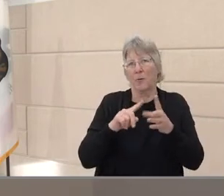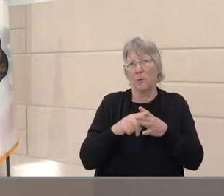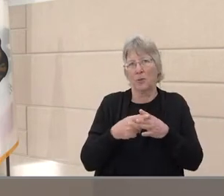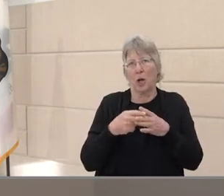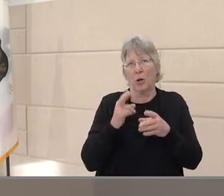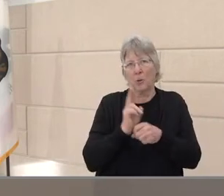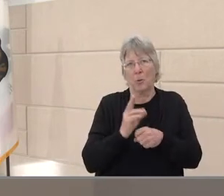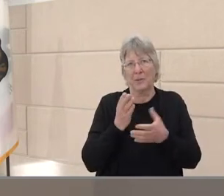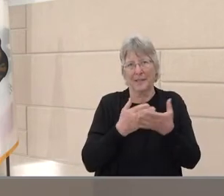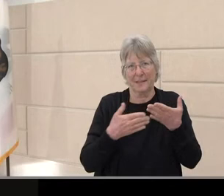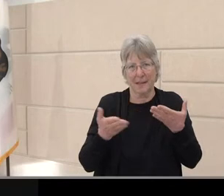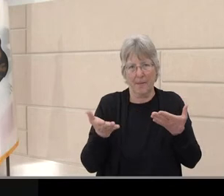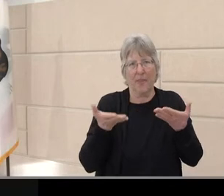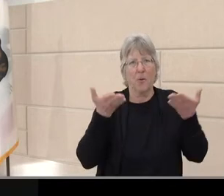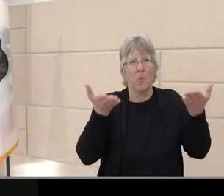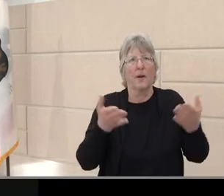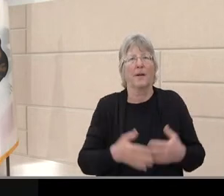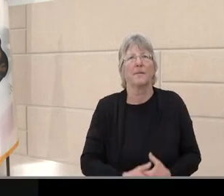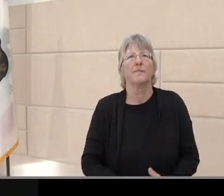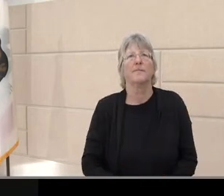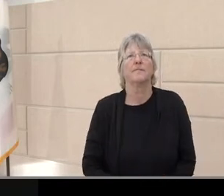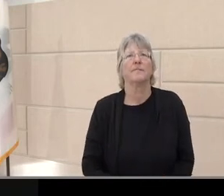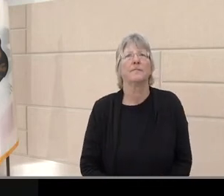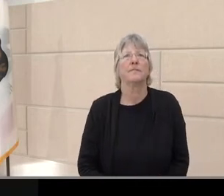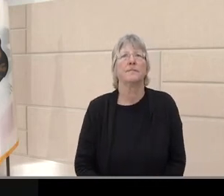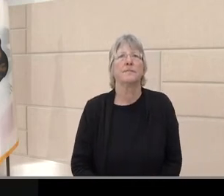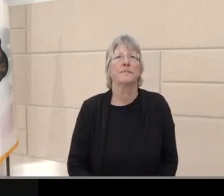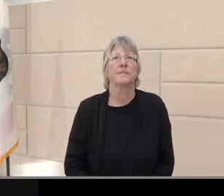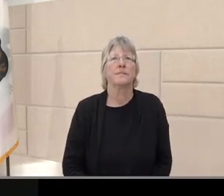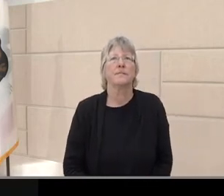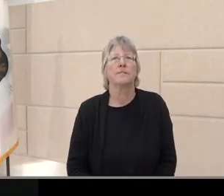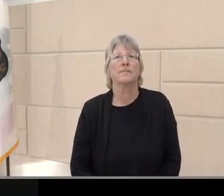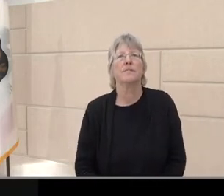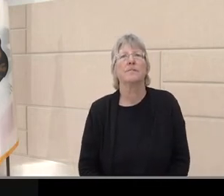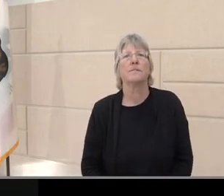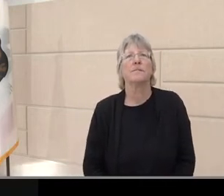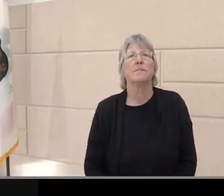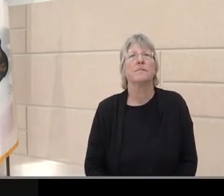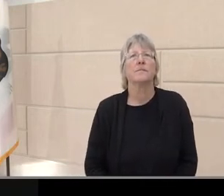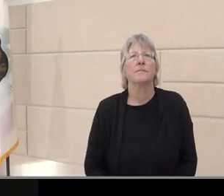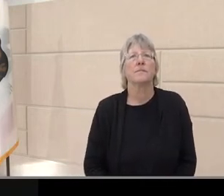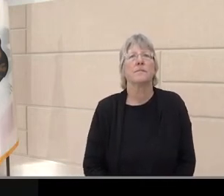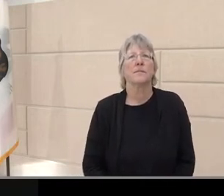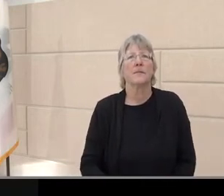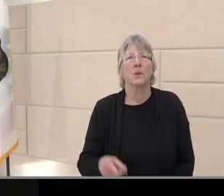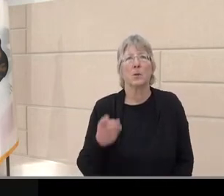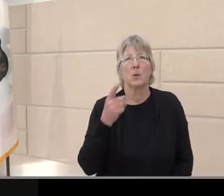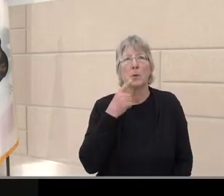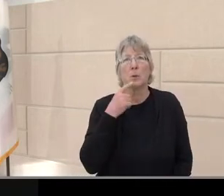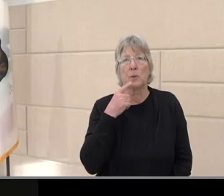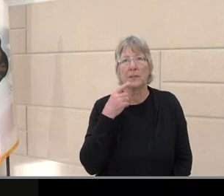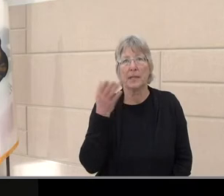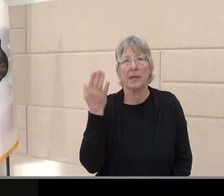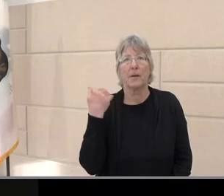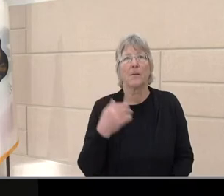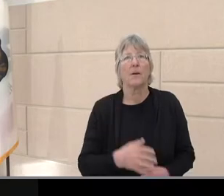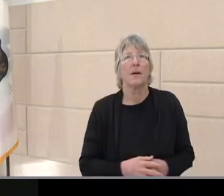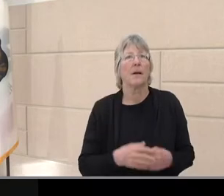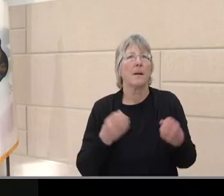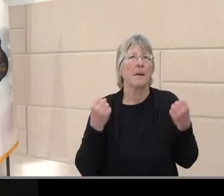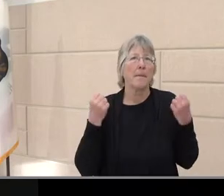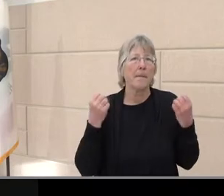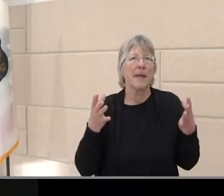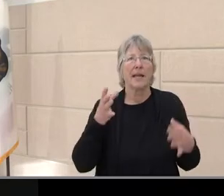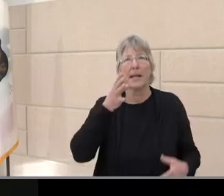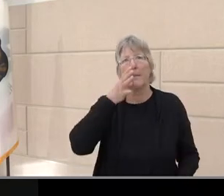ន្តែចង់បានគោលគំនិតថ្មីស្របទៅតាមអនុសាសន៍ លោកបណ្ឌិតថេសបាននិយាយប្រាប់រួចយើង